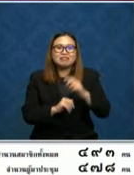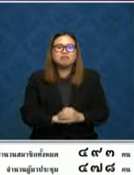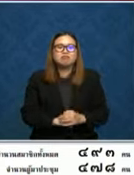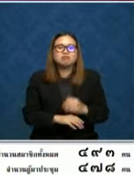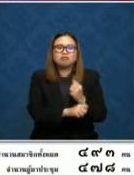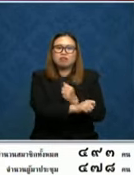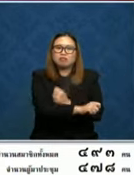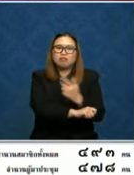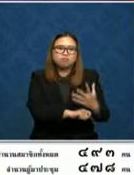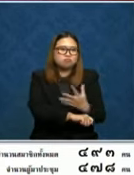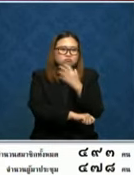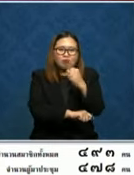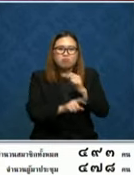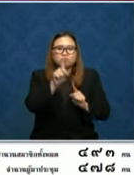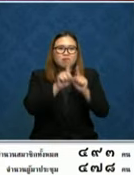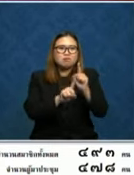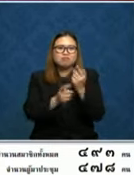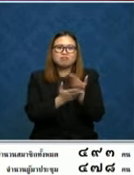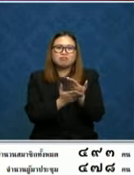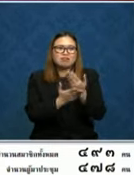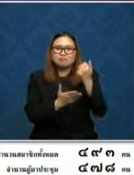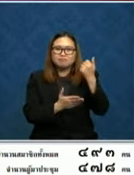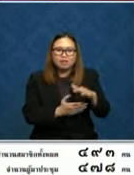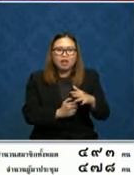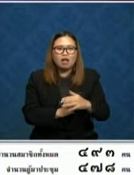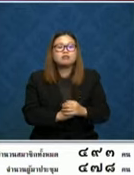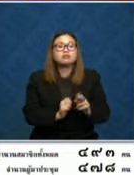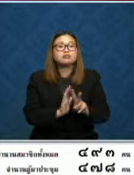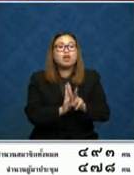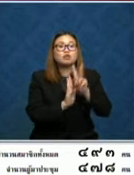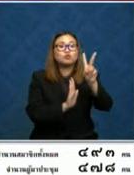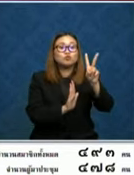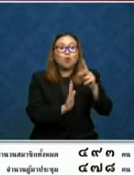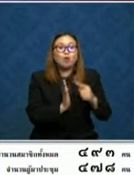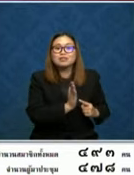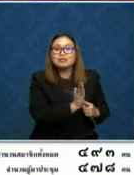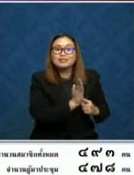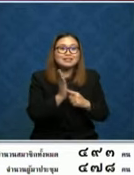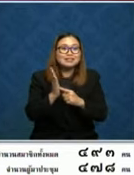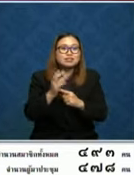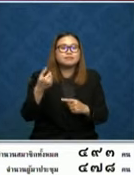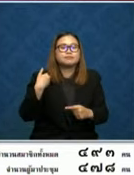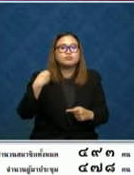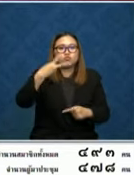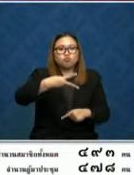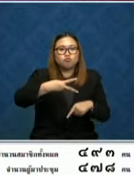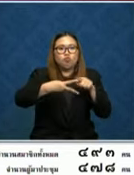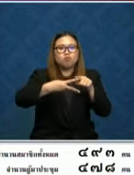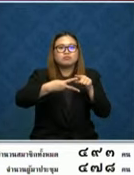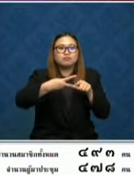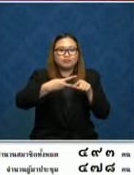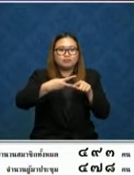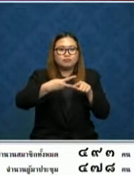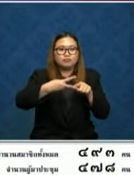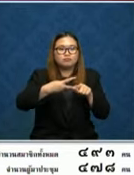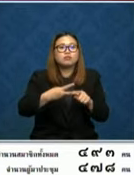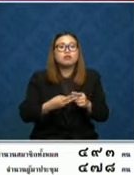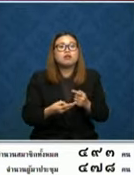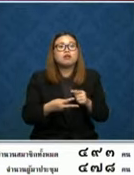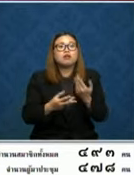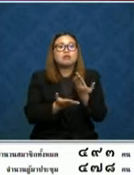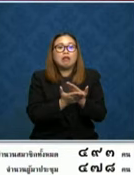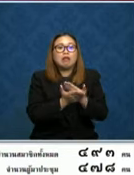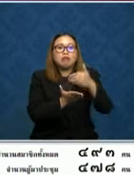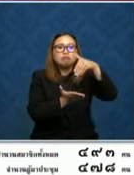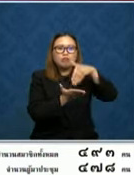นอราคาได้แต่ครั้งที่2มีผู้ยื่นเสนอราคามา2รายแต่ราคาที่เสนอนั้นสูงกว่าราคากล